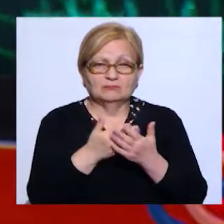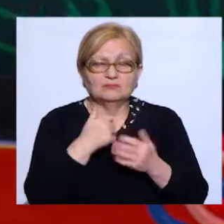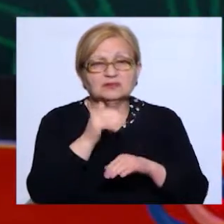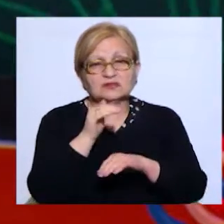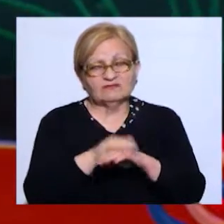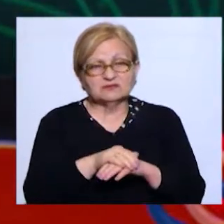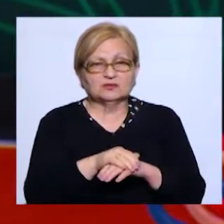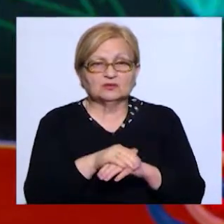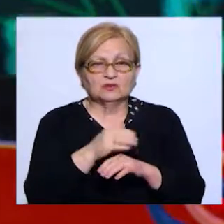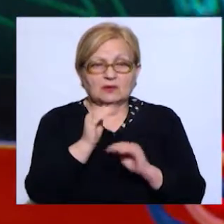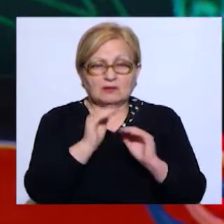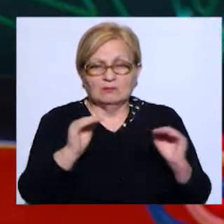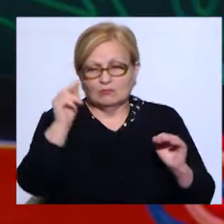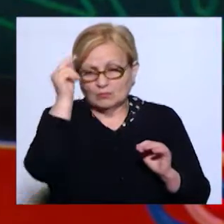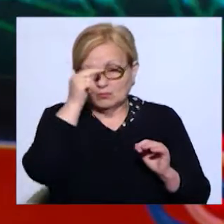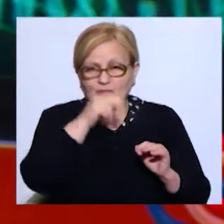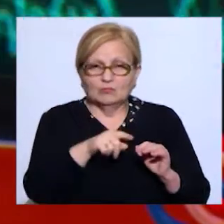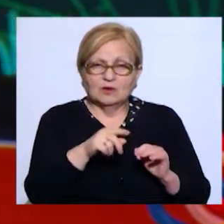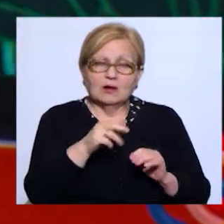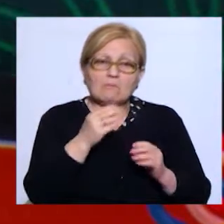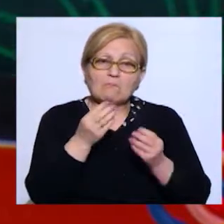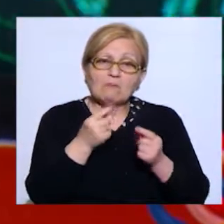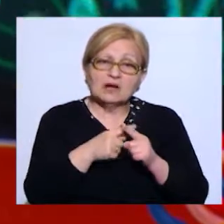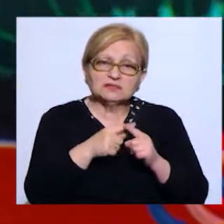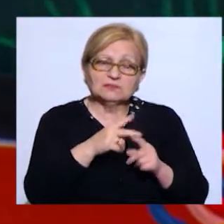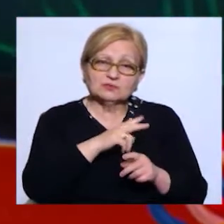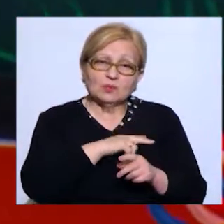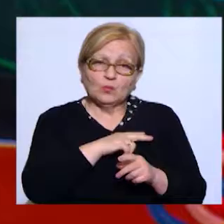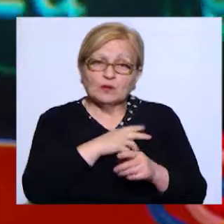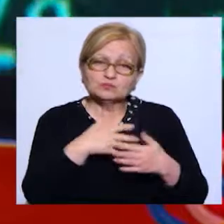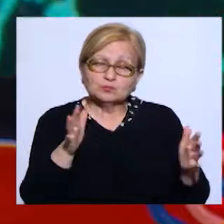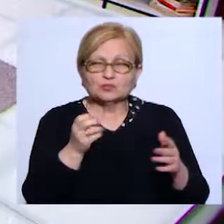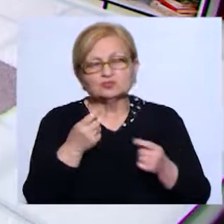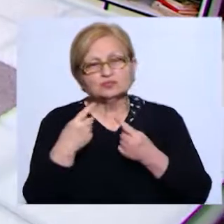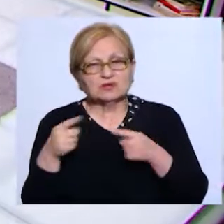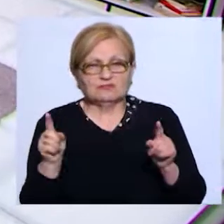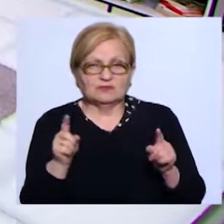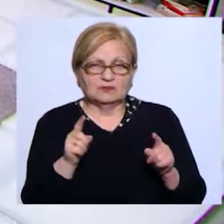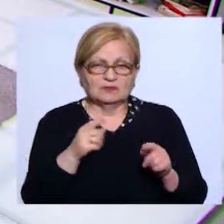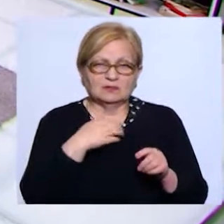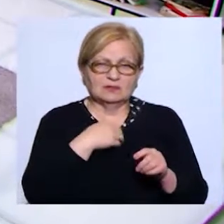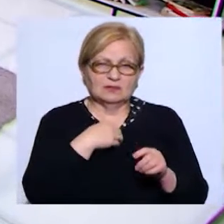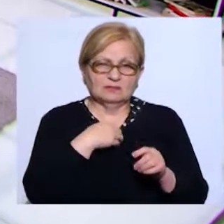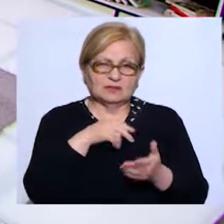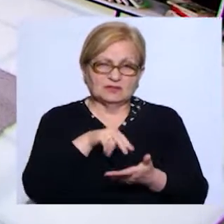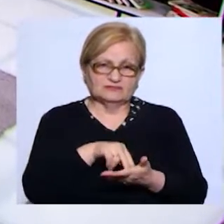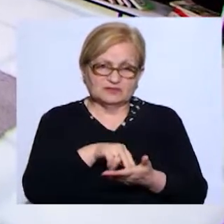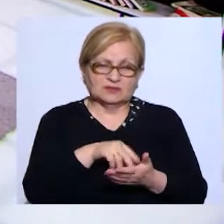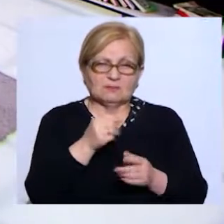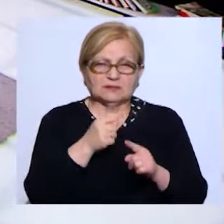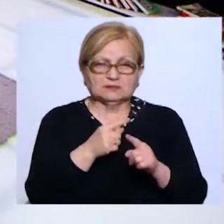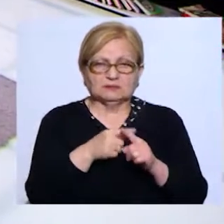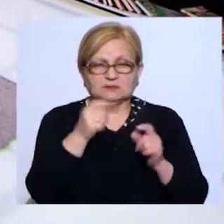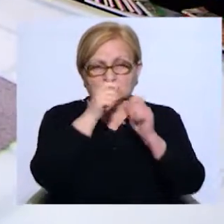დავადგინო მოსწავლეებს, მათემატიკა უფრო უყვართ თუ ნებისმიერი სხვა საგანი და დავდექი მათემატიკური სკოლების წინ.